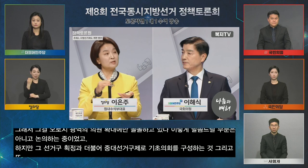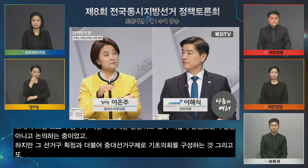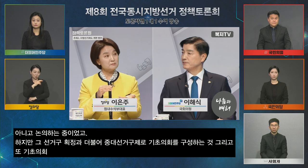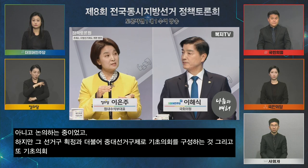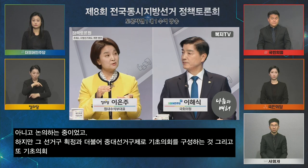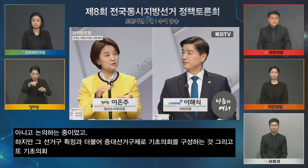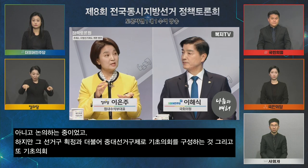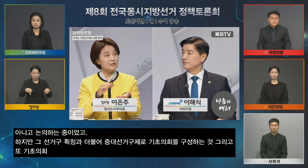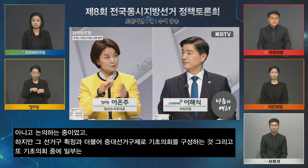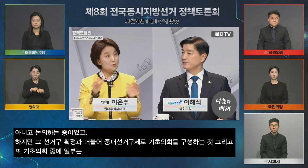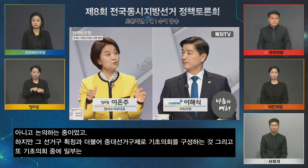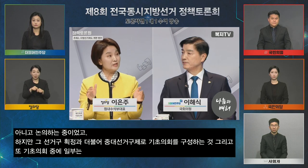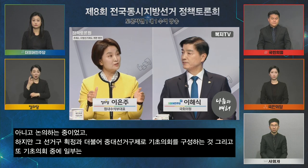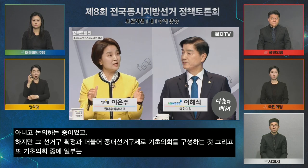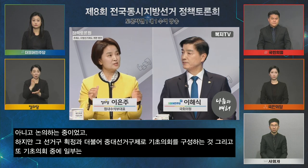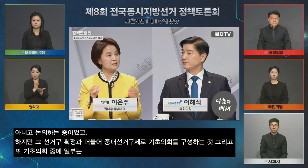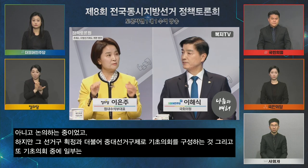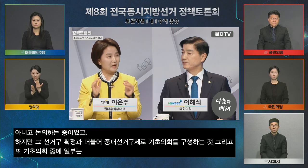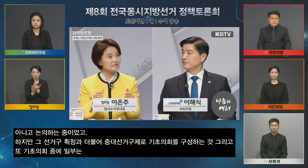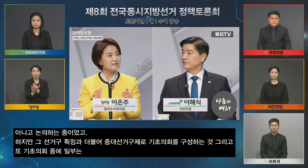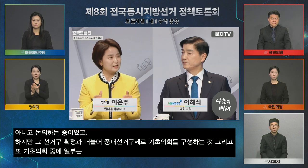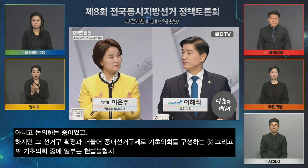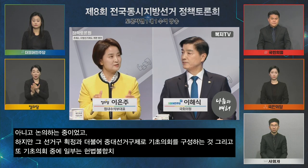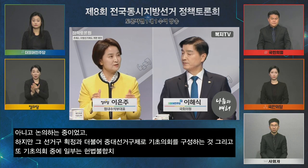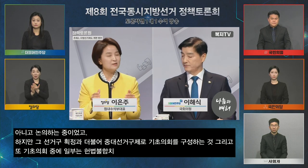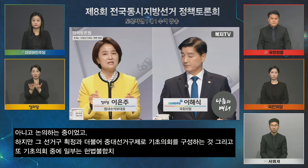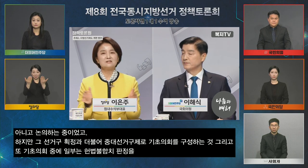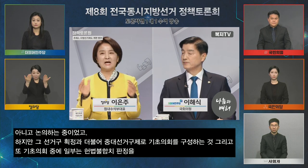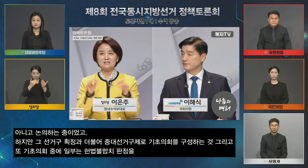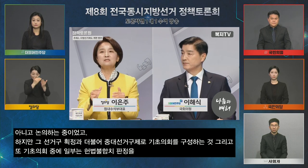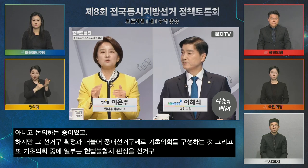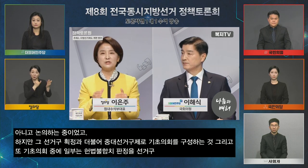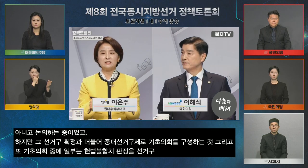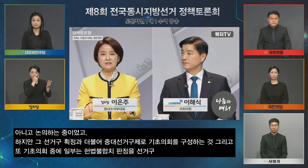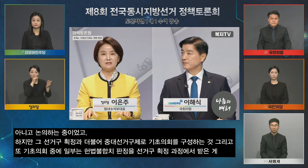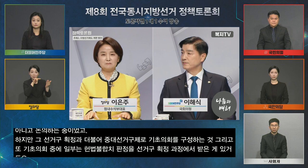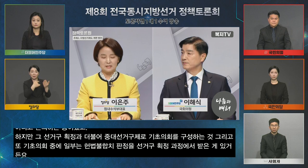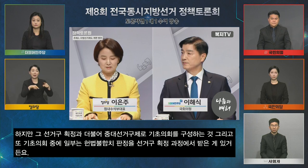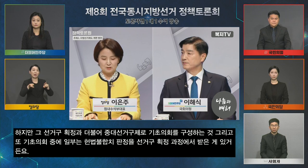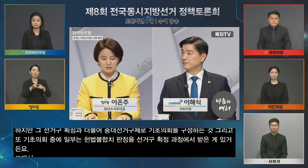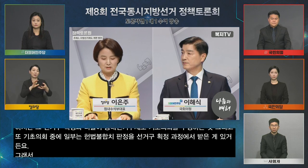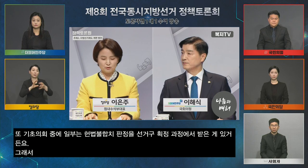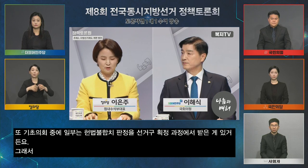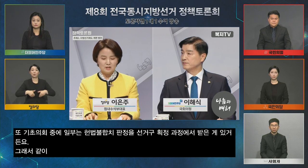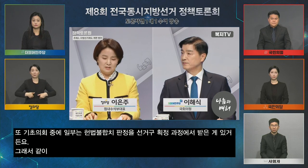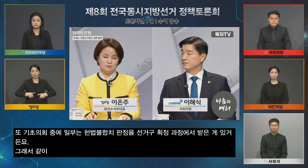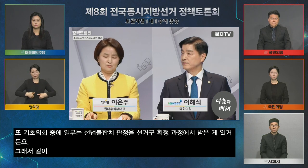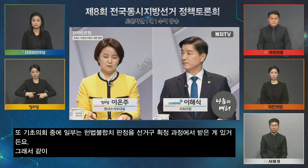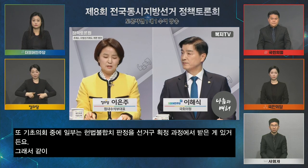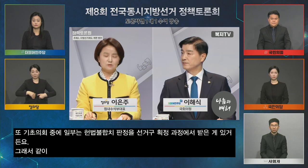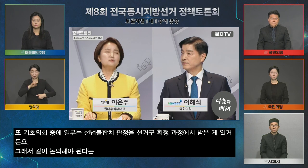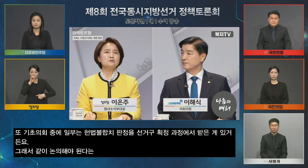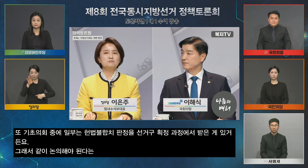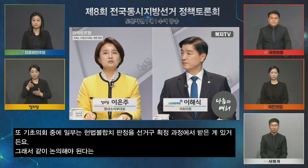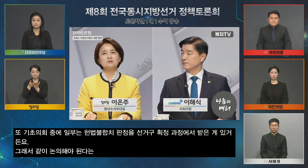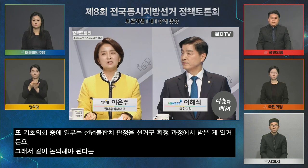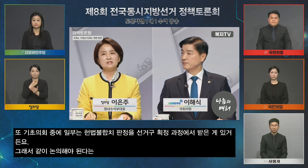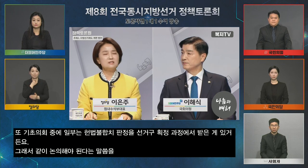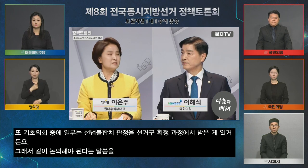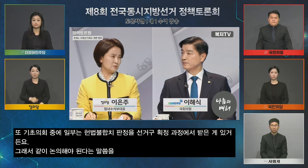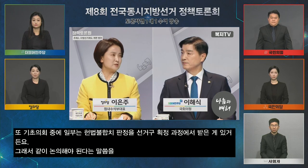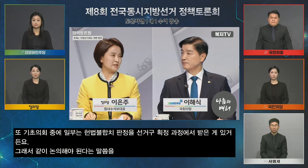헌법 불합치 판정을 선거구 획정 과정에서 받은 게 있거든요. 그래서 같이 논의해야 된다는 말씀을 드리고요. 저는